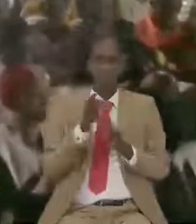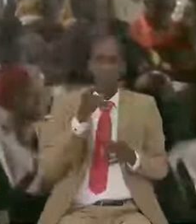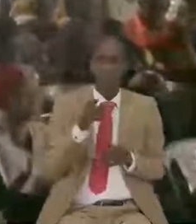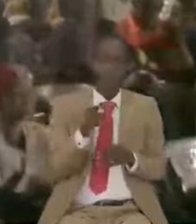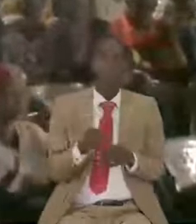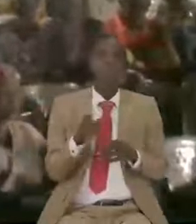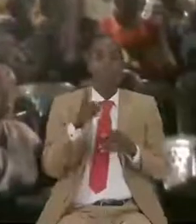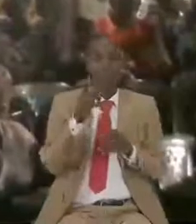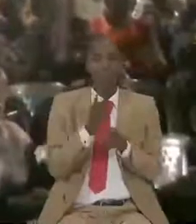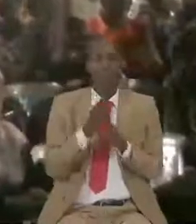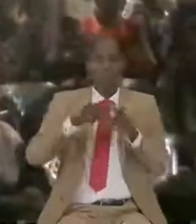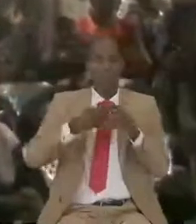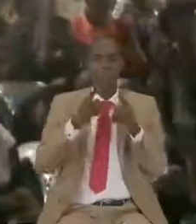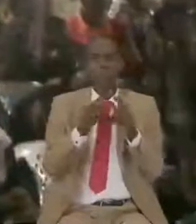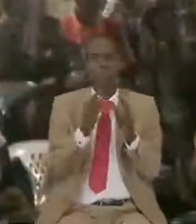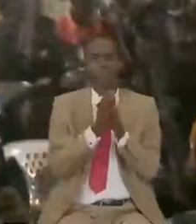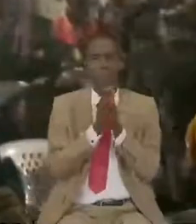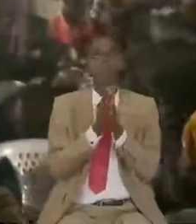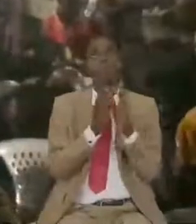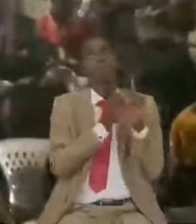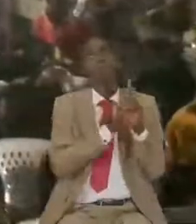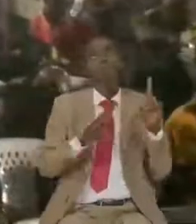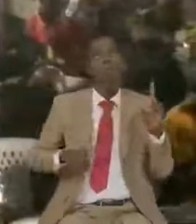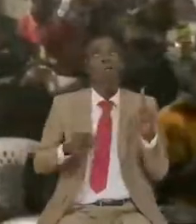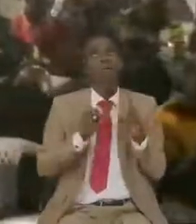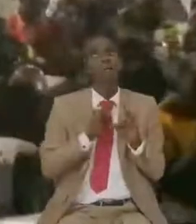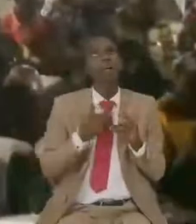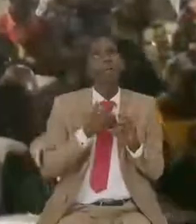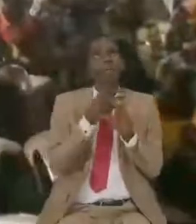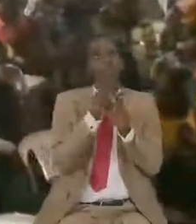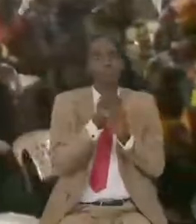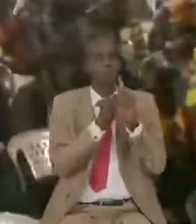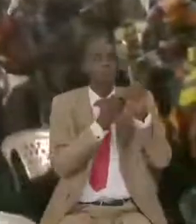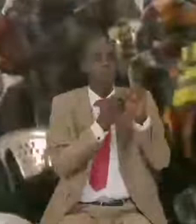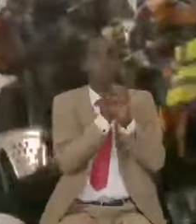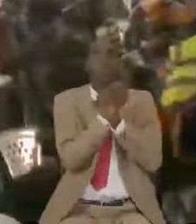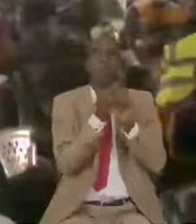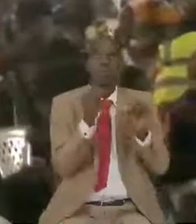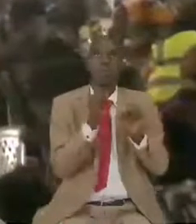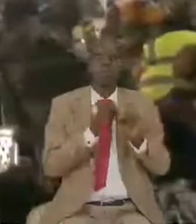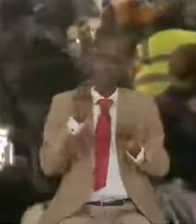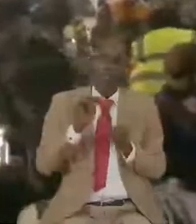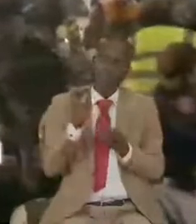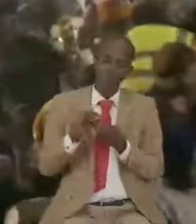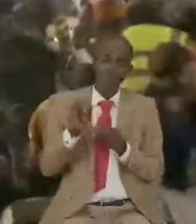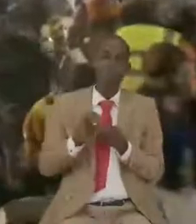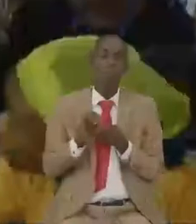dirigez-vous dans la prière. Seigneur, j'ai reçu un, je veux le